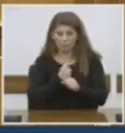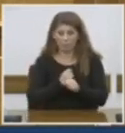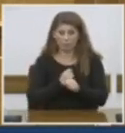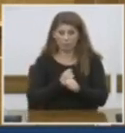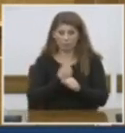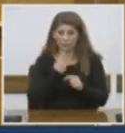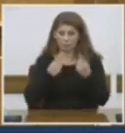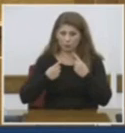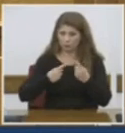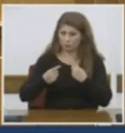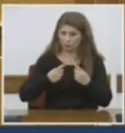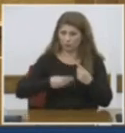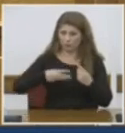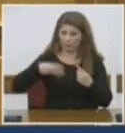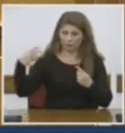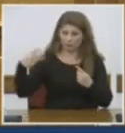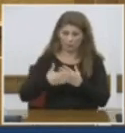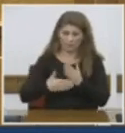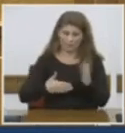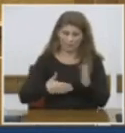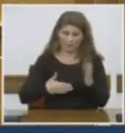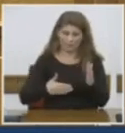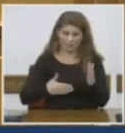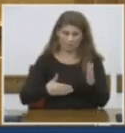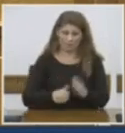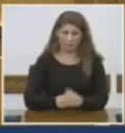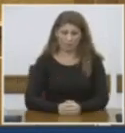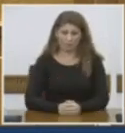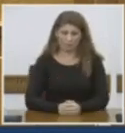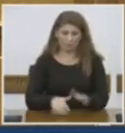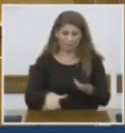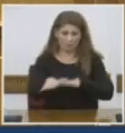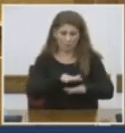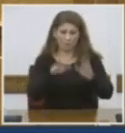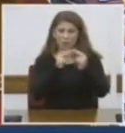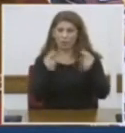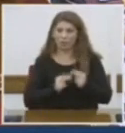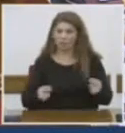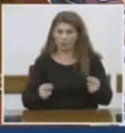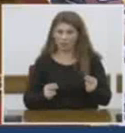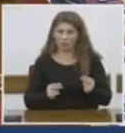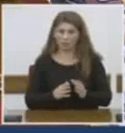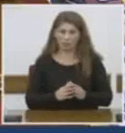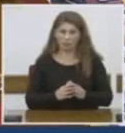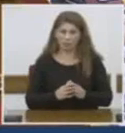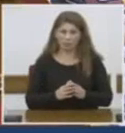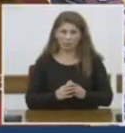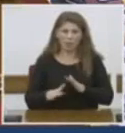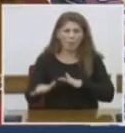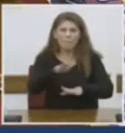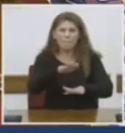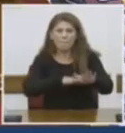ο ΣΥΡΙΖΑ και η αριστερά ως την μαγική λύση, την πανάκια η οποία ως διαμαγεία θα